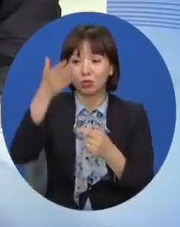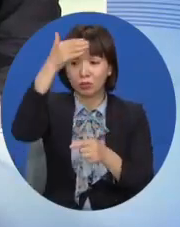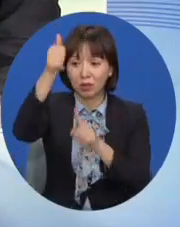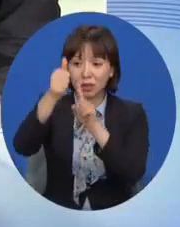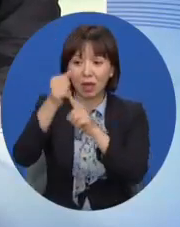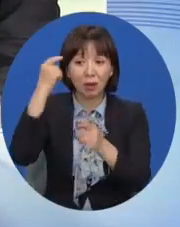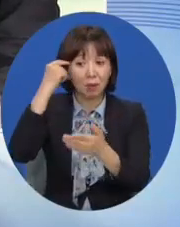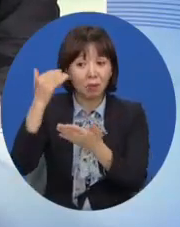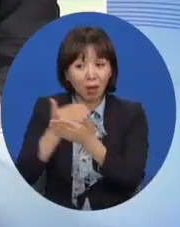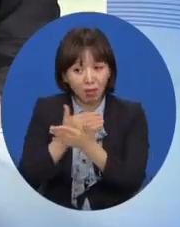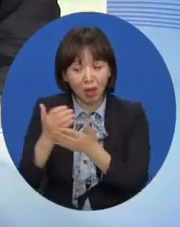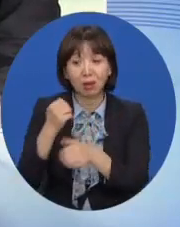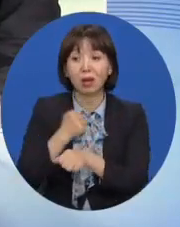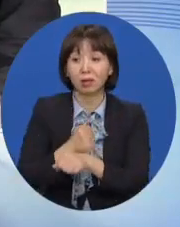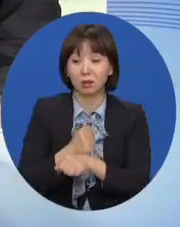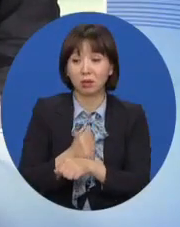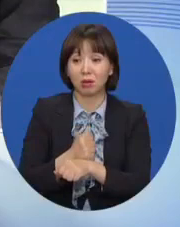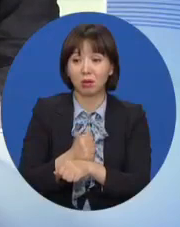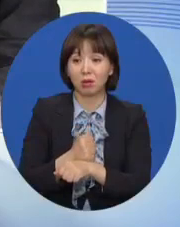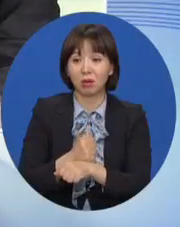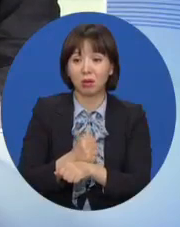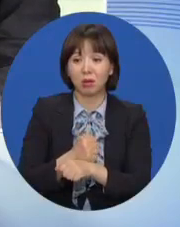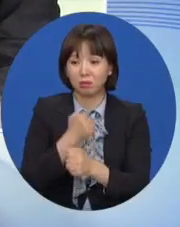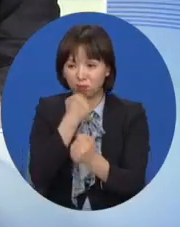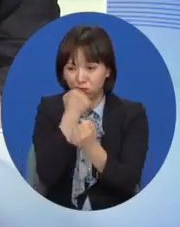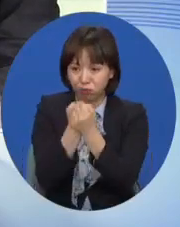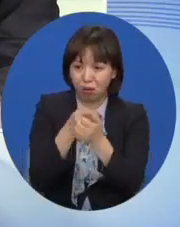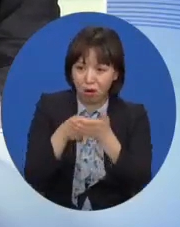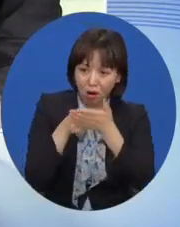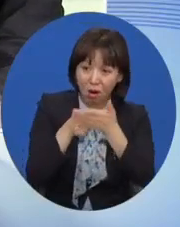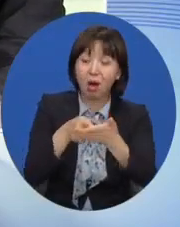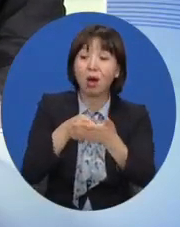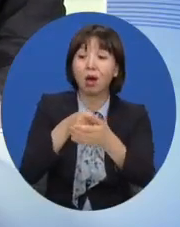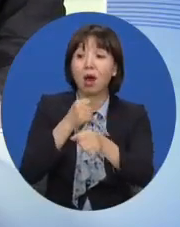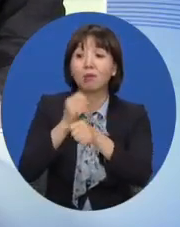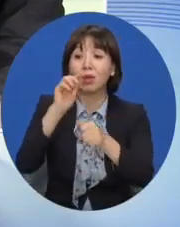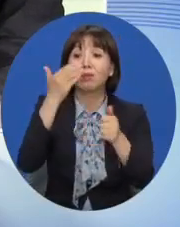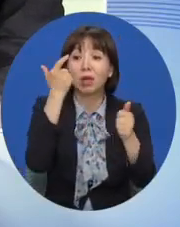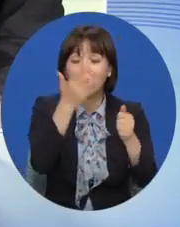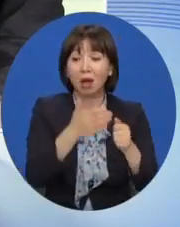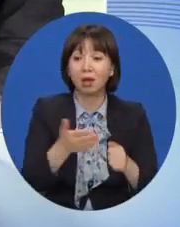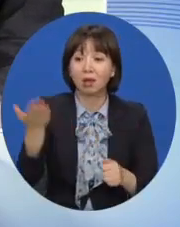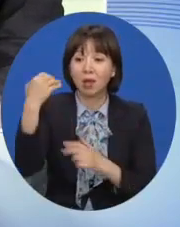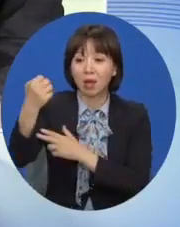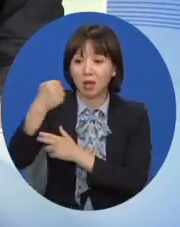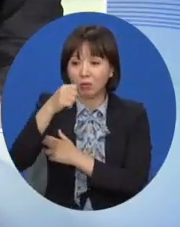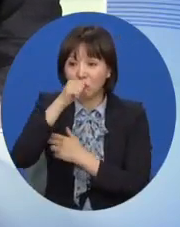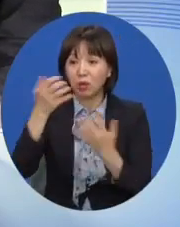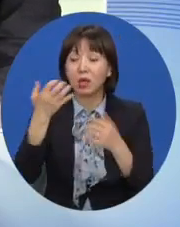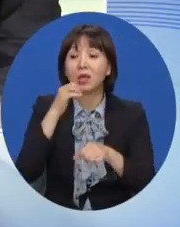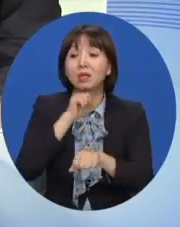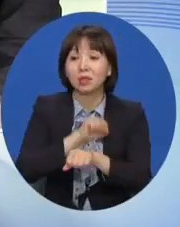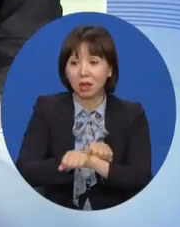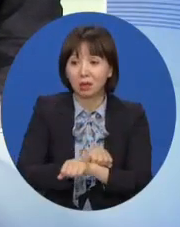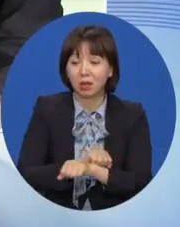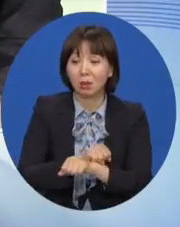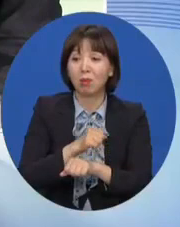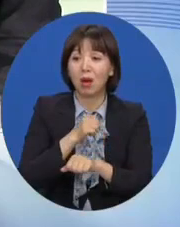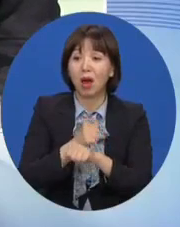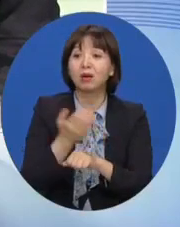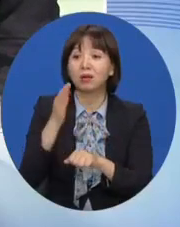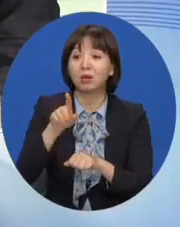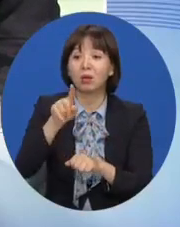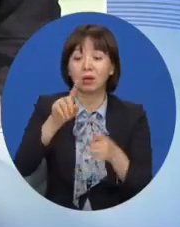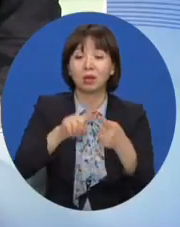어떤 지적으로 판단해야죠. 뚝심으로 미면 됩니까? 이것이 옛날에 심 좋고 일 잘하는 손은 쥐말 안 된다는데 이것은